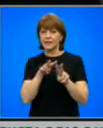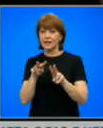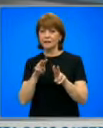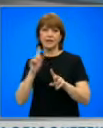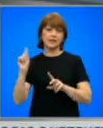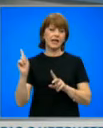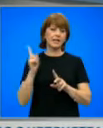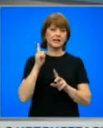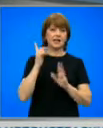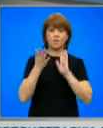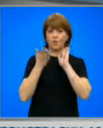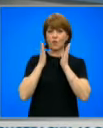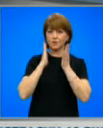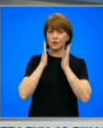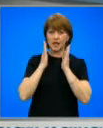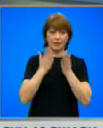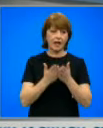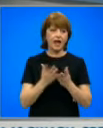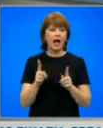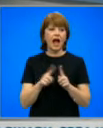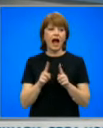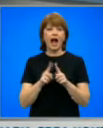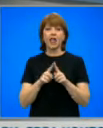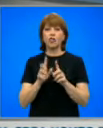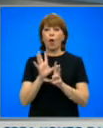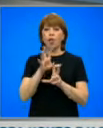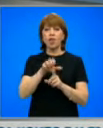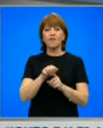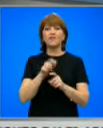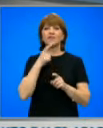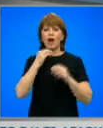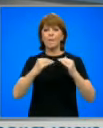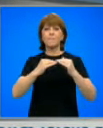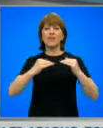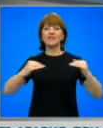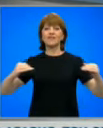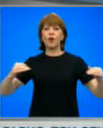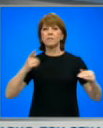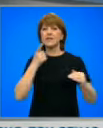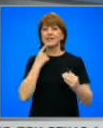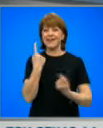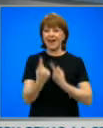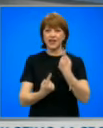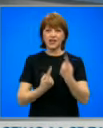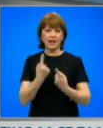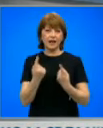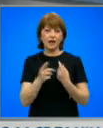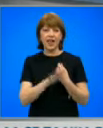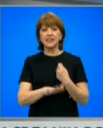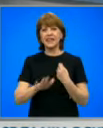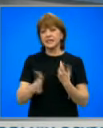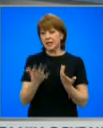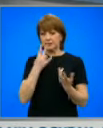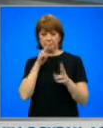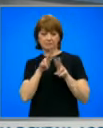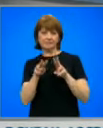социалните мрежи. Ловуват най-вече в платформи за игри. Съвсем безобидни сайтове, в които деца се